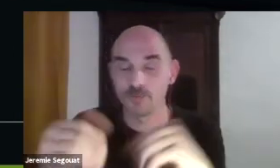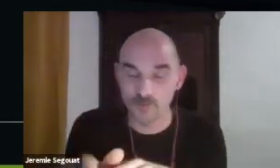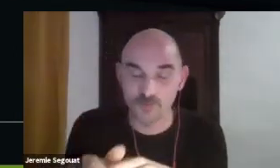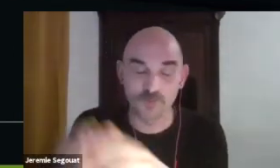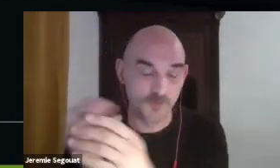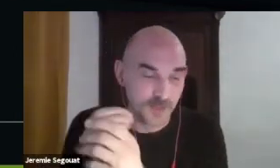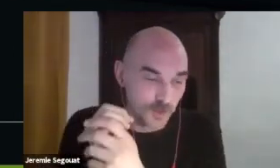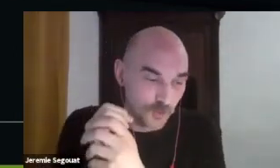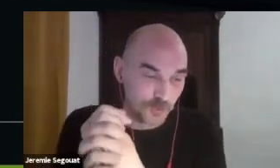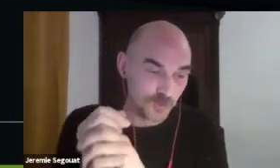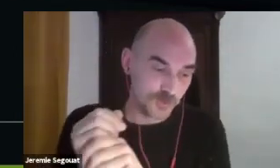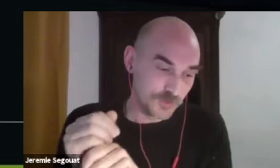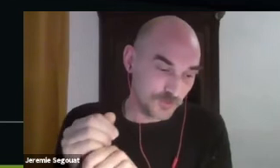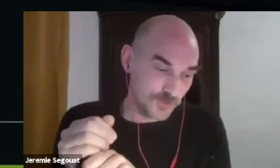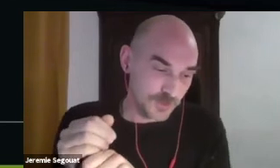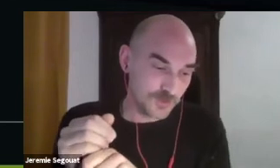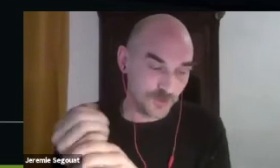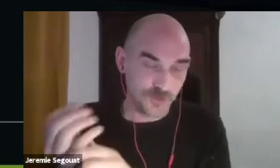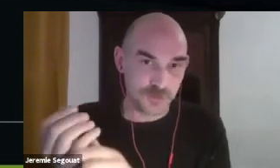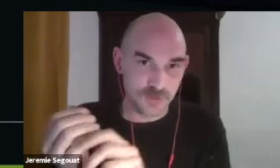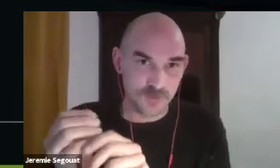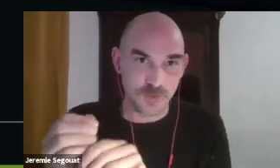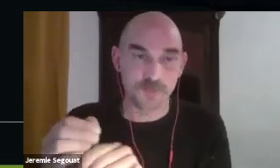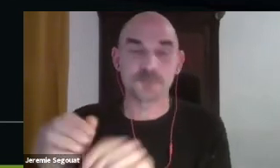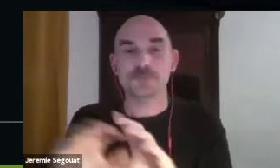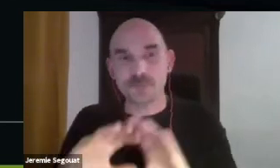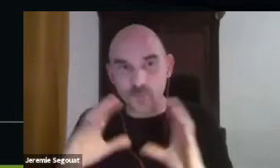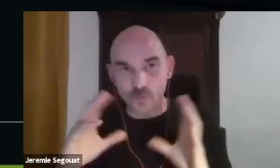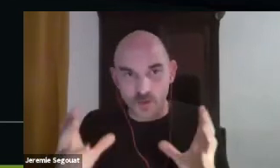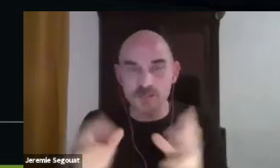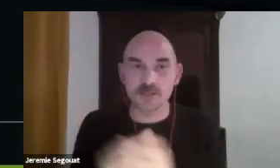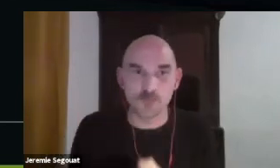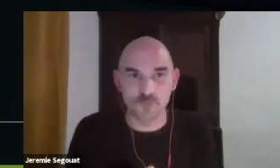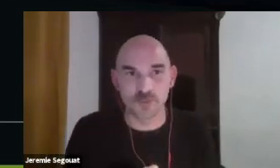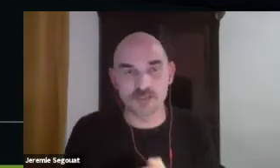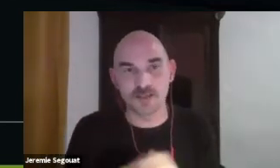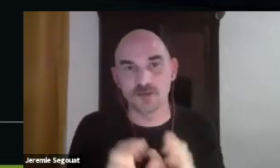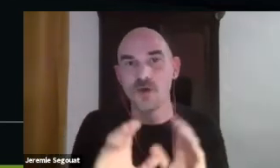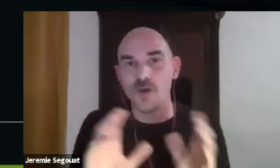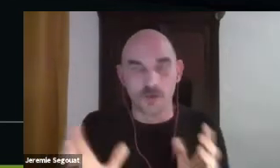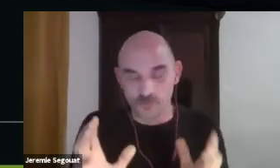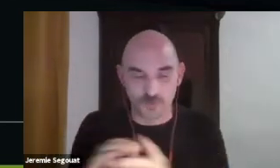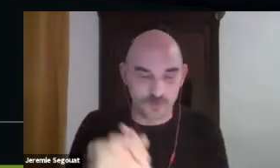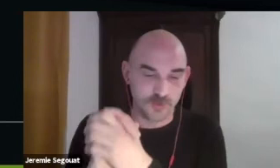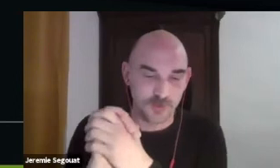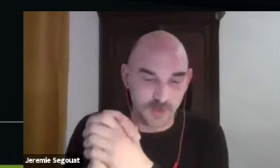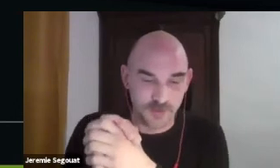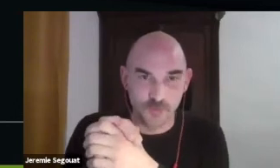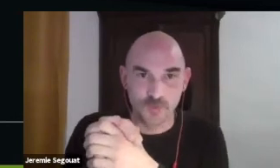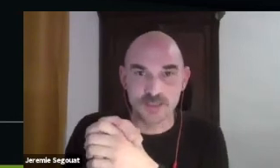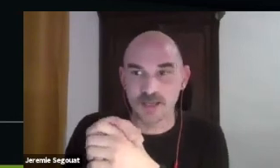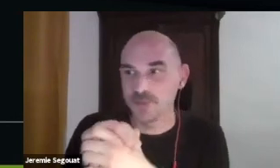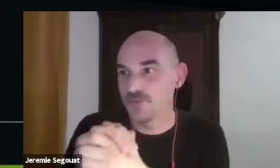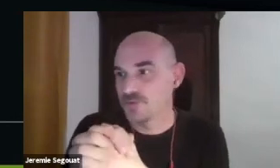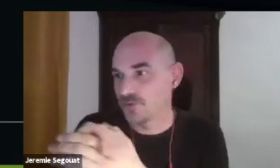contrairement au moment où on est en langue des signes visuelle voilà ça c'était pour vous dresser un